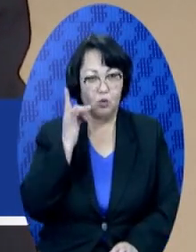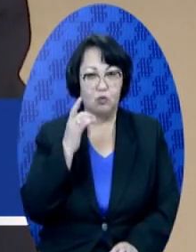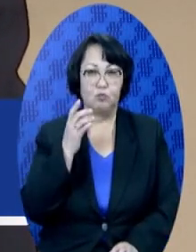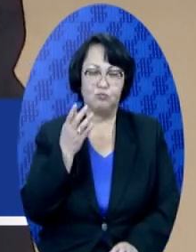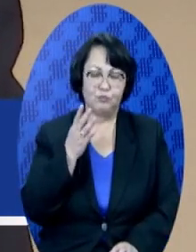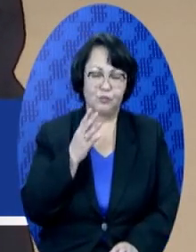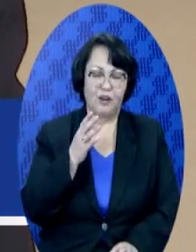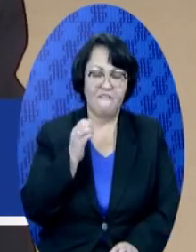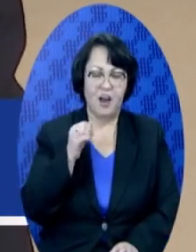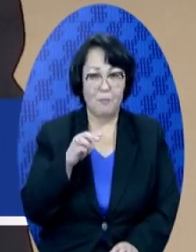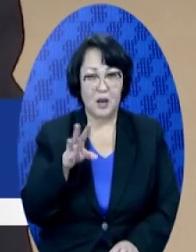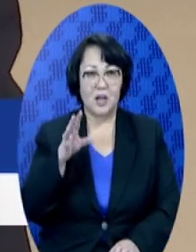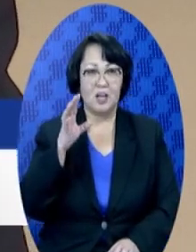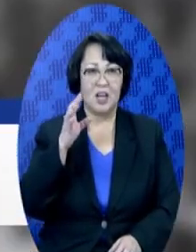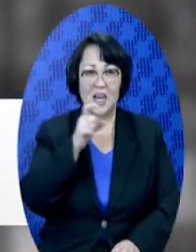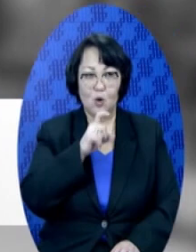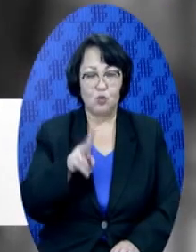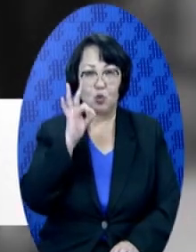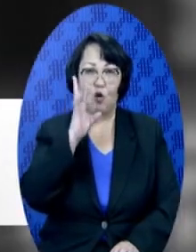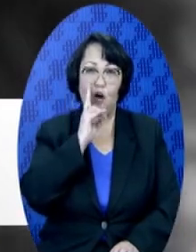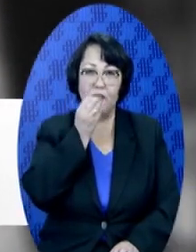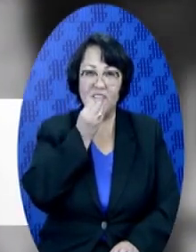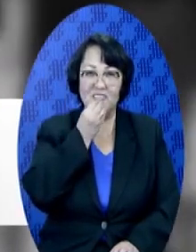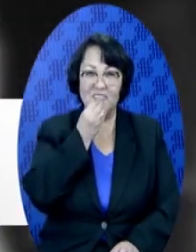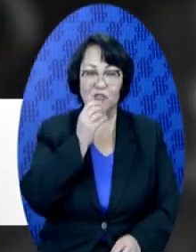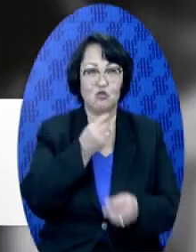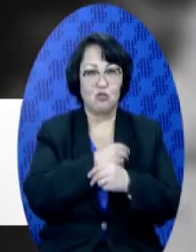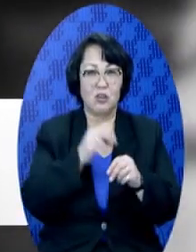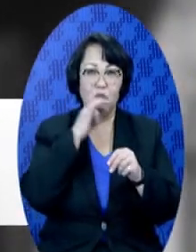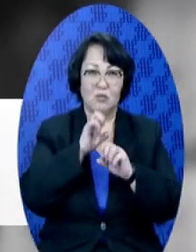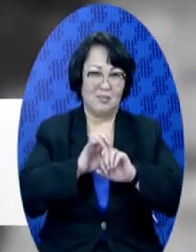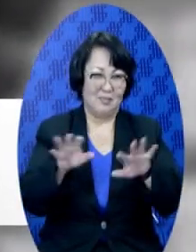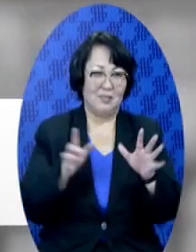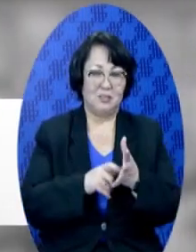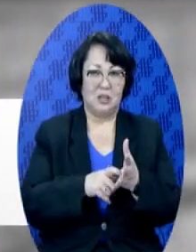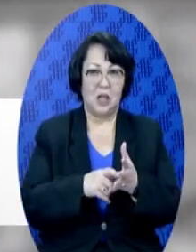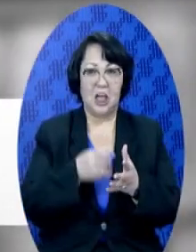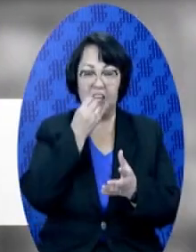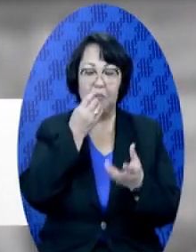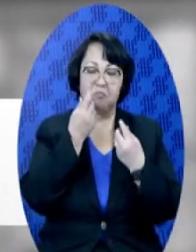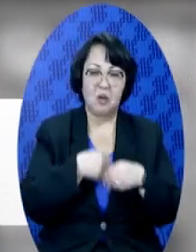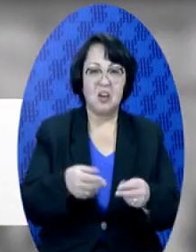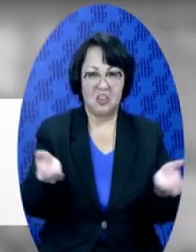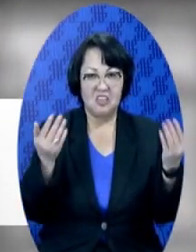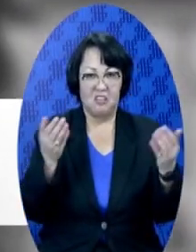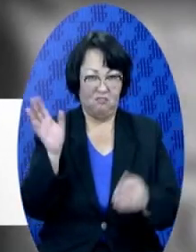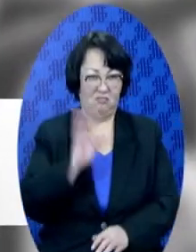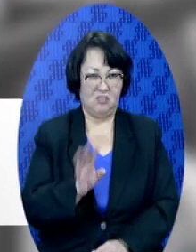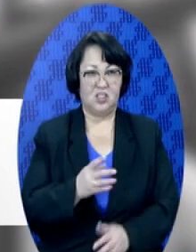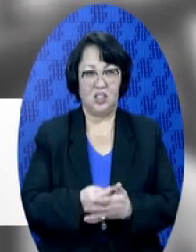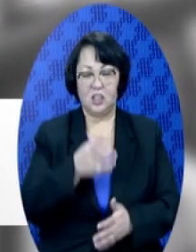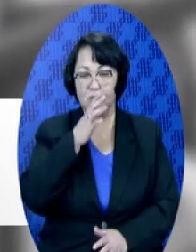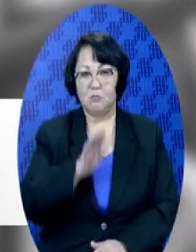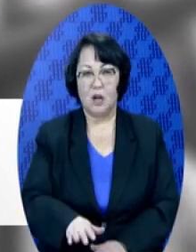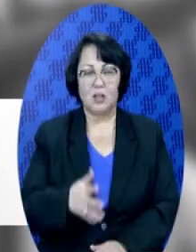сурталтай байна. Ингээ чөлөөтэй явж гин. Энийг хязгаарлаач. Бага насанда жингийн илүүдэлтэй болсон хүүхэд хожим зүрх суцны өвчлөлд өртөх чихрийн шижингээр